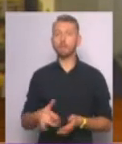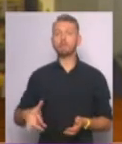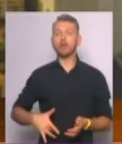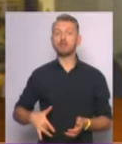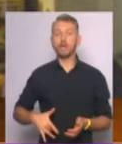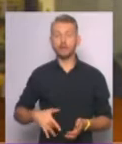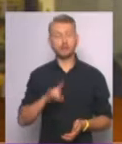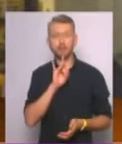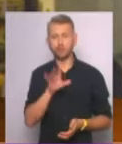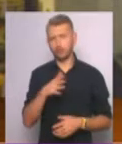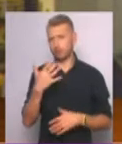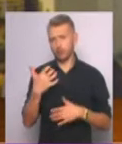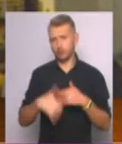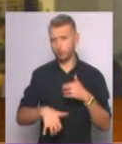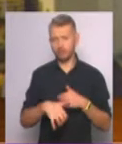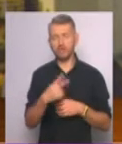будьте байдужими.